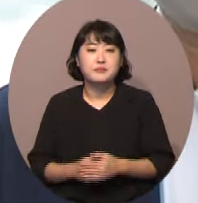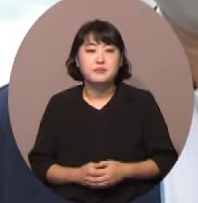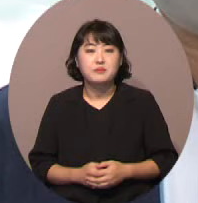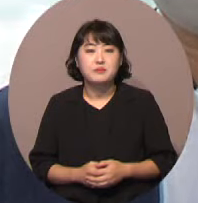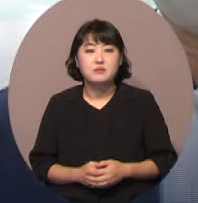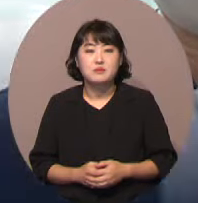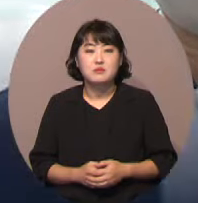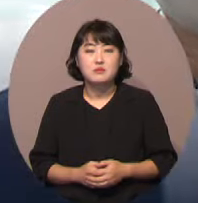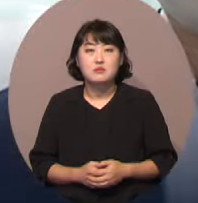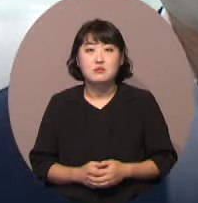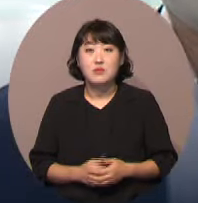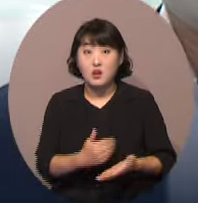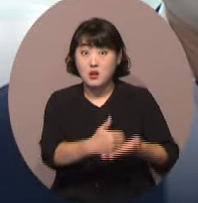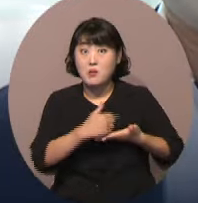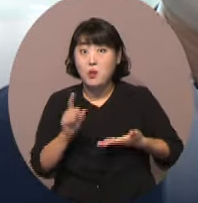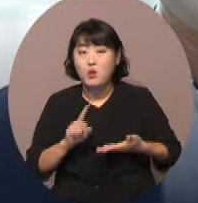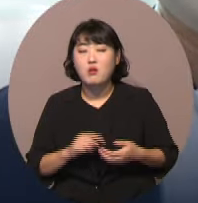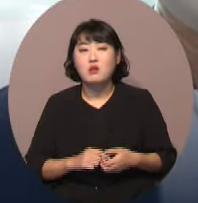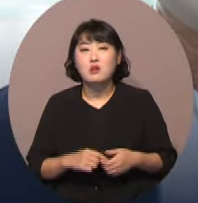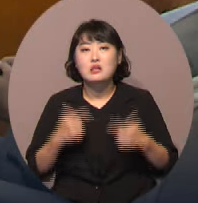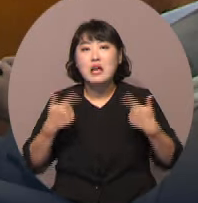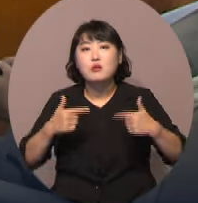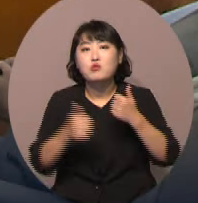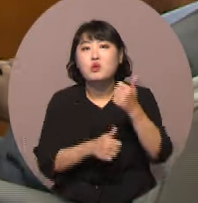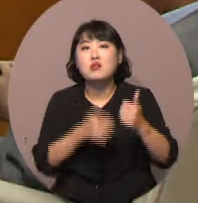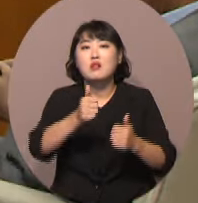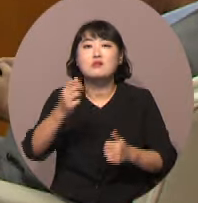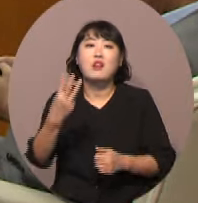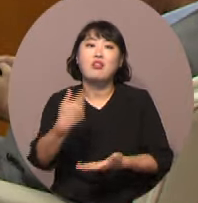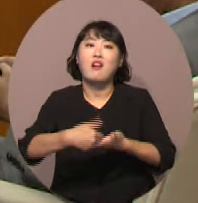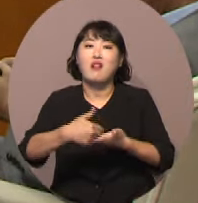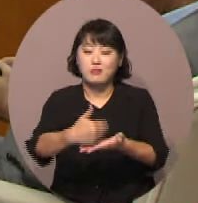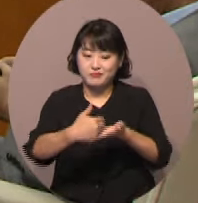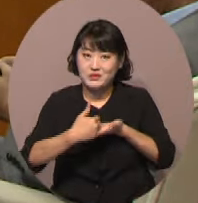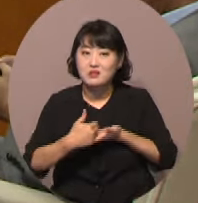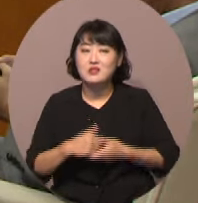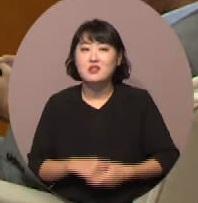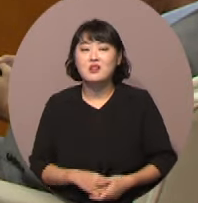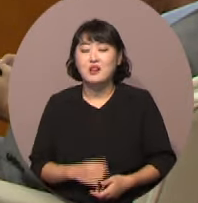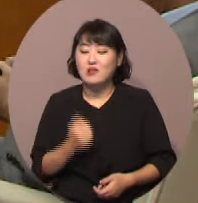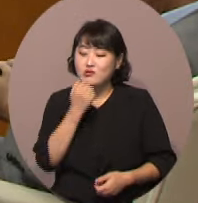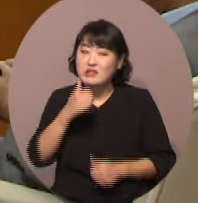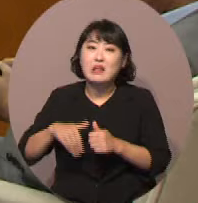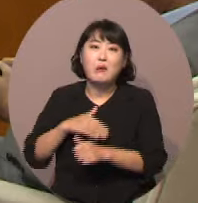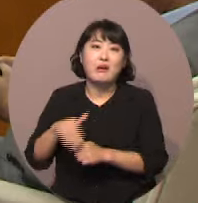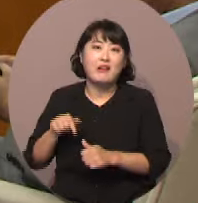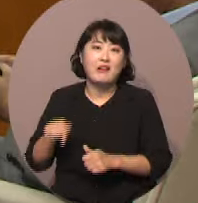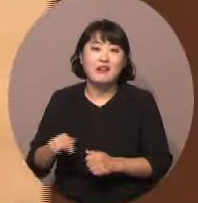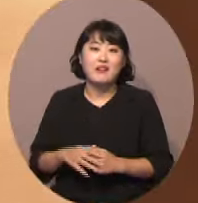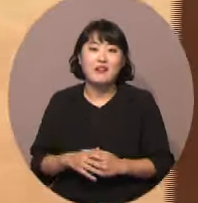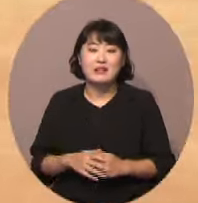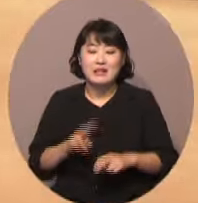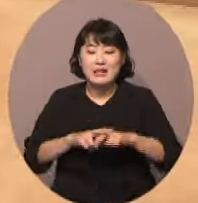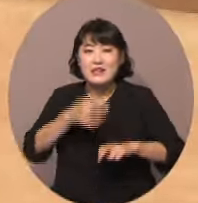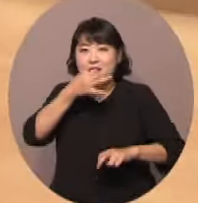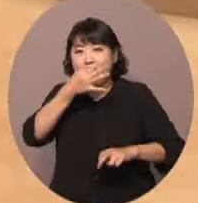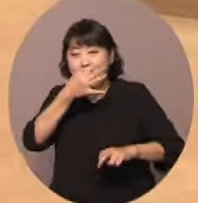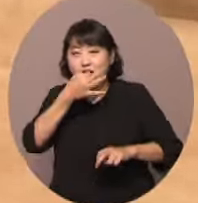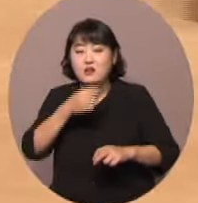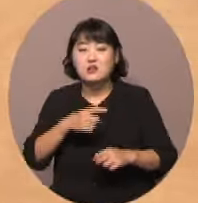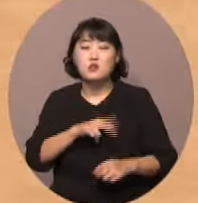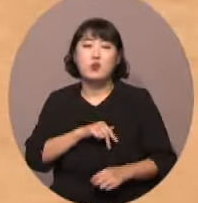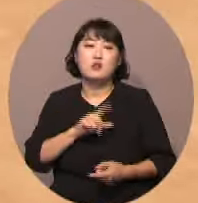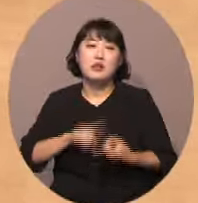상임위원장 세 자리를 달라 안 됩니다 웃지 못할 촌극이 빚어진 가운데 자리와 이속 챙기기에 급급한